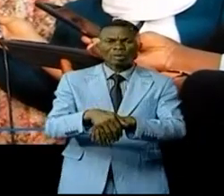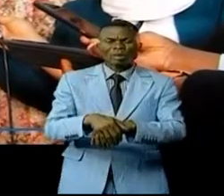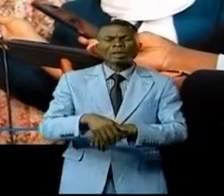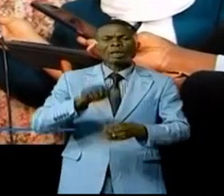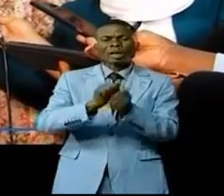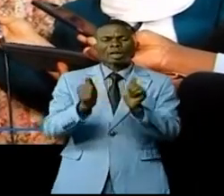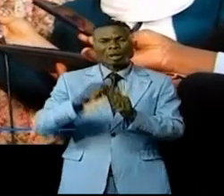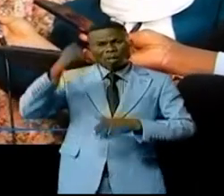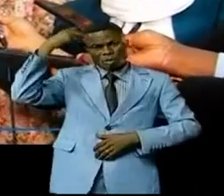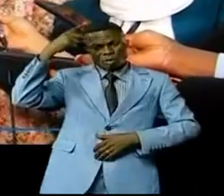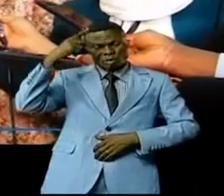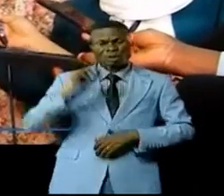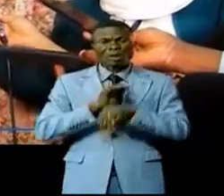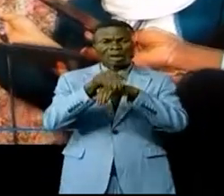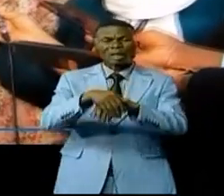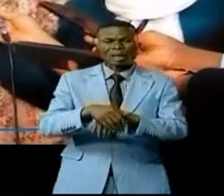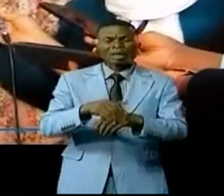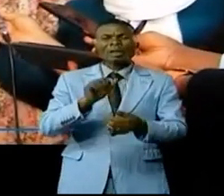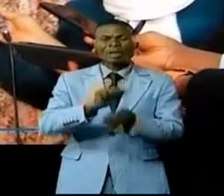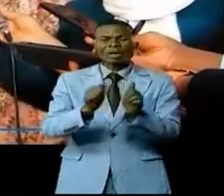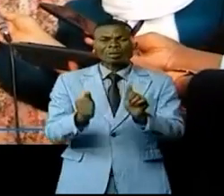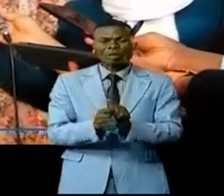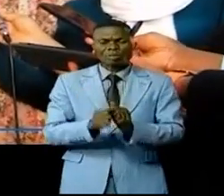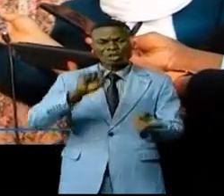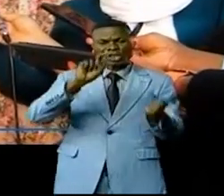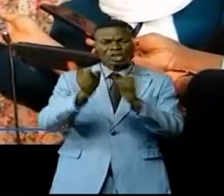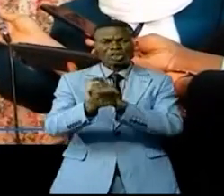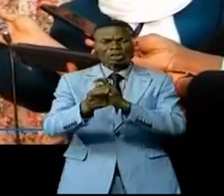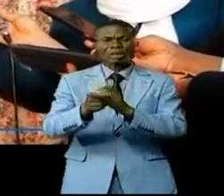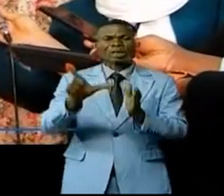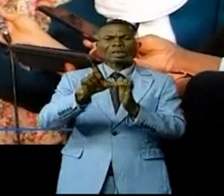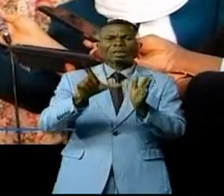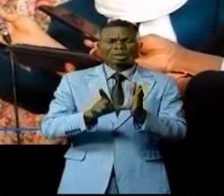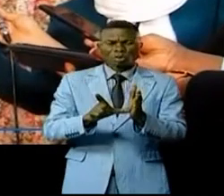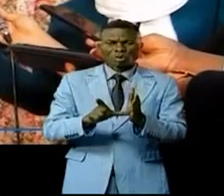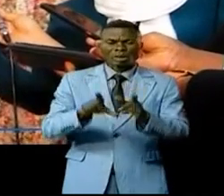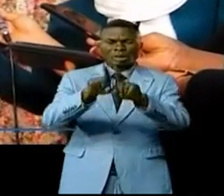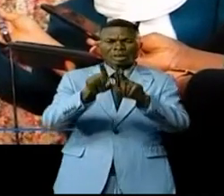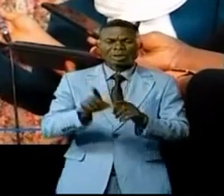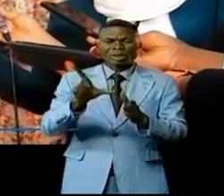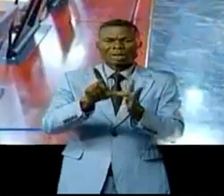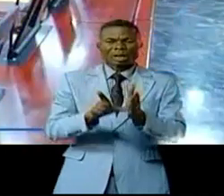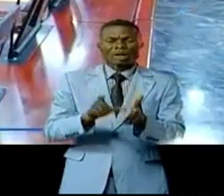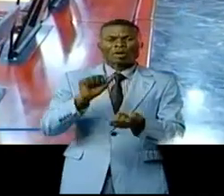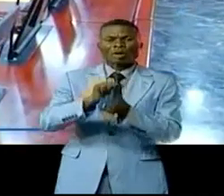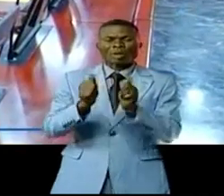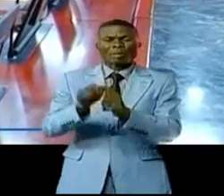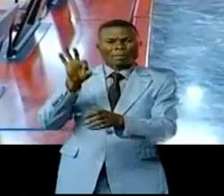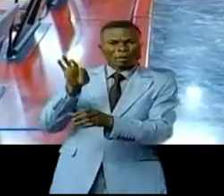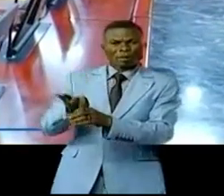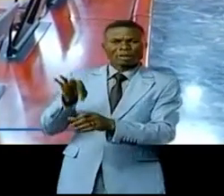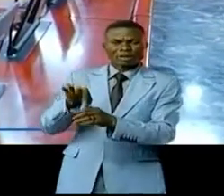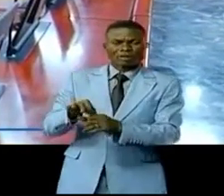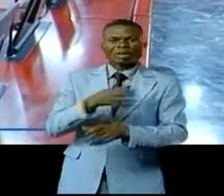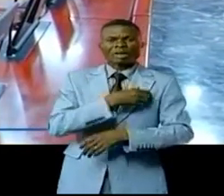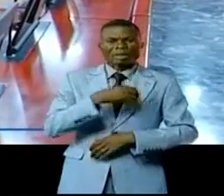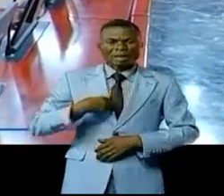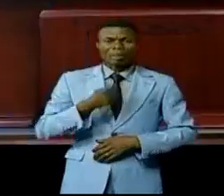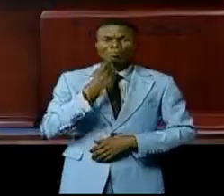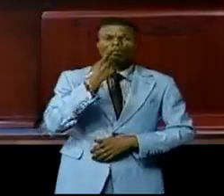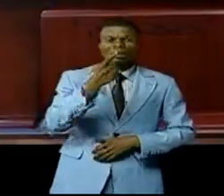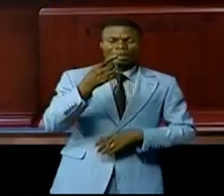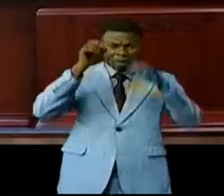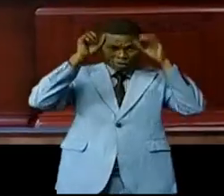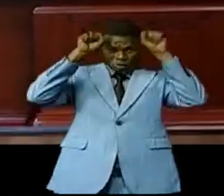son engagement dans les processus de la réforme de loi, notamment la loi électorale. Elles ont par ailleurs rappelé au président